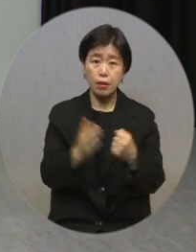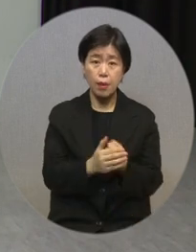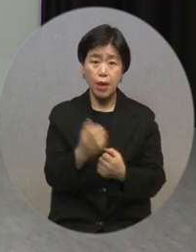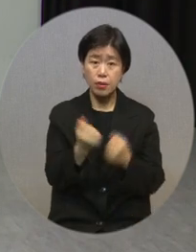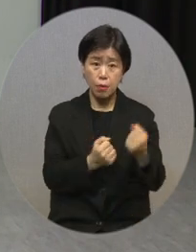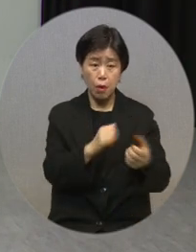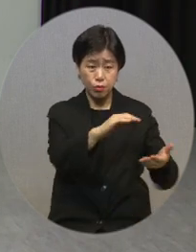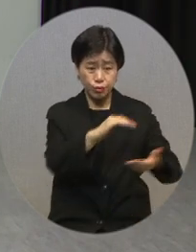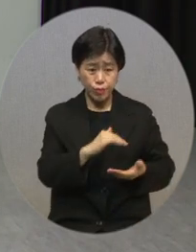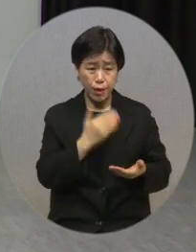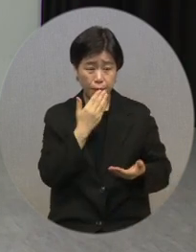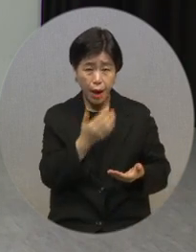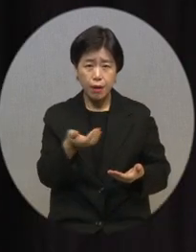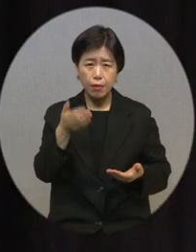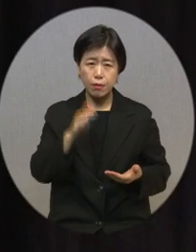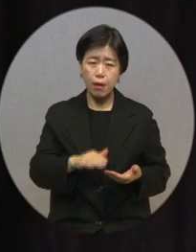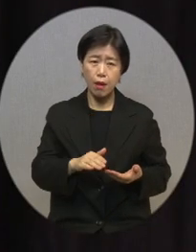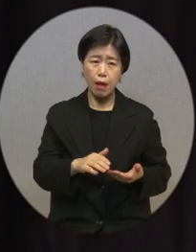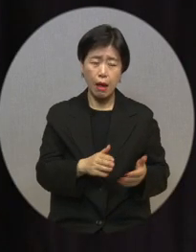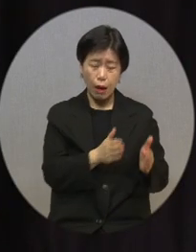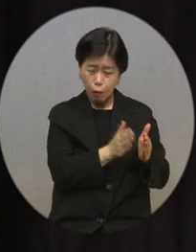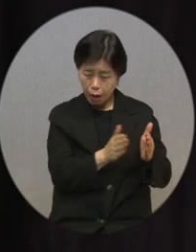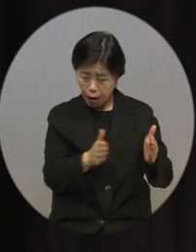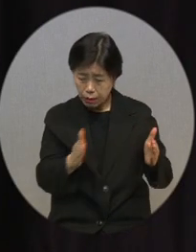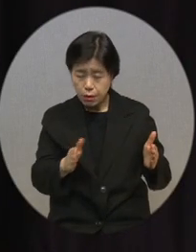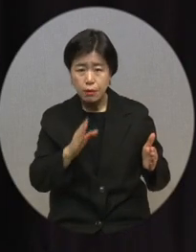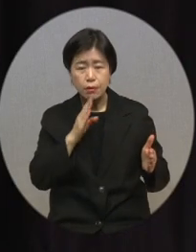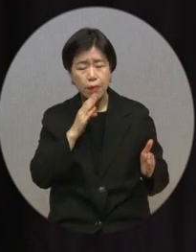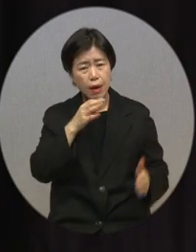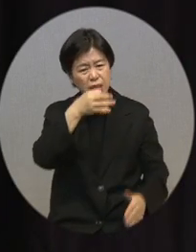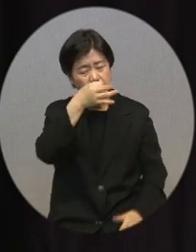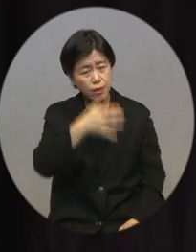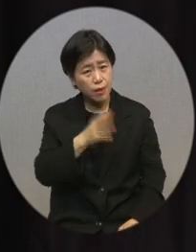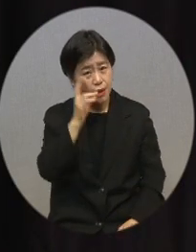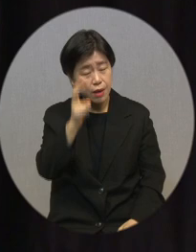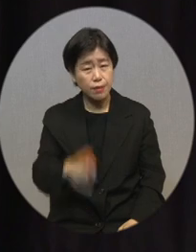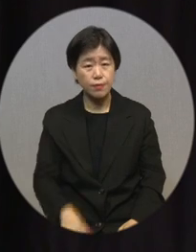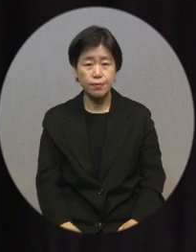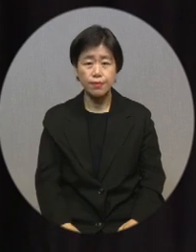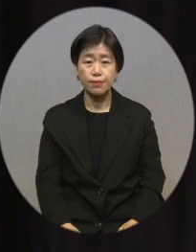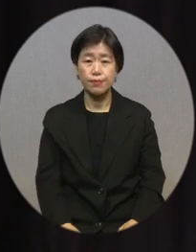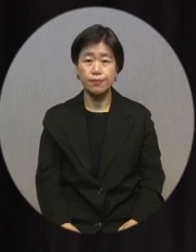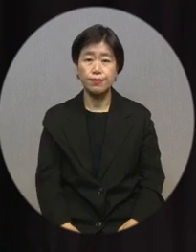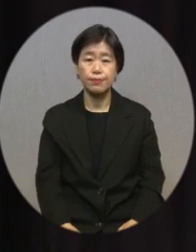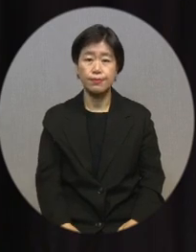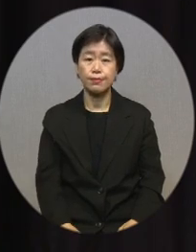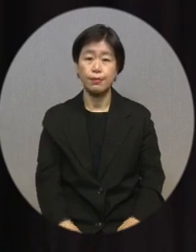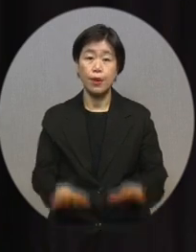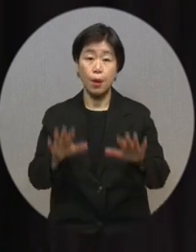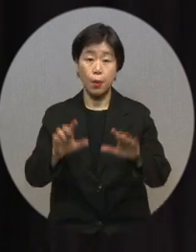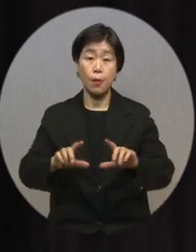맞습니다. 사실. 예, 그런데 그 제가 알기로는 또 연초에 가장 큰 현안이